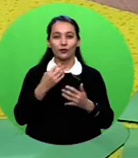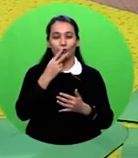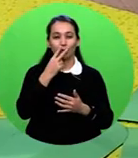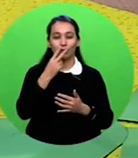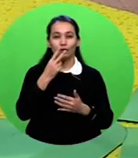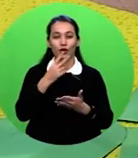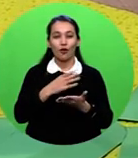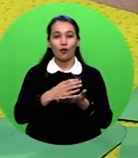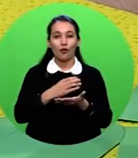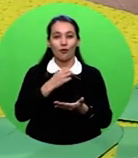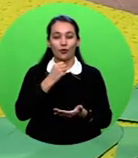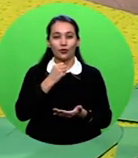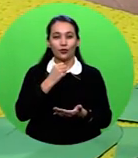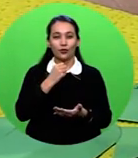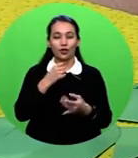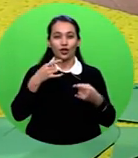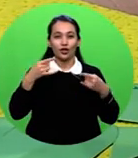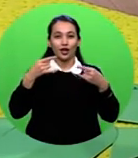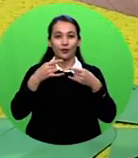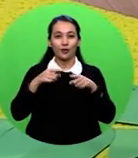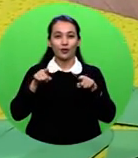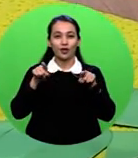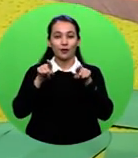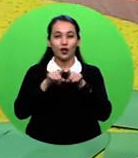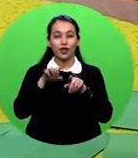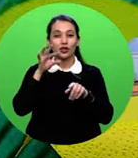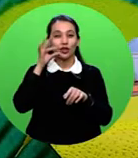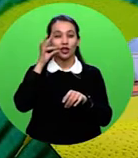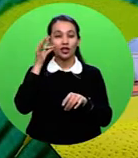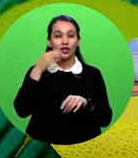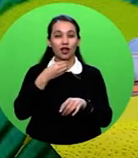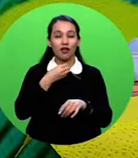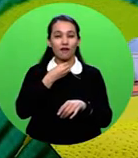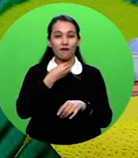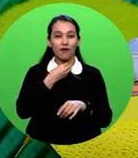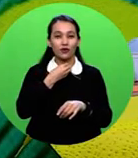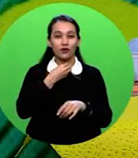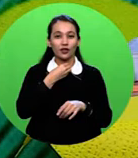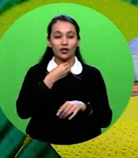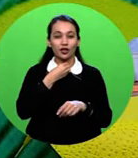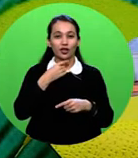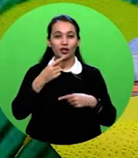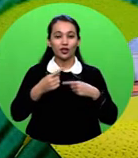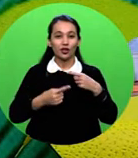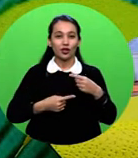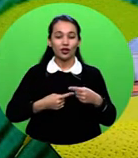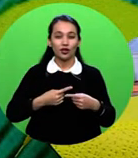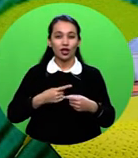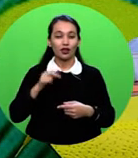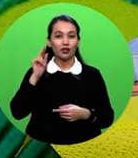hosil qilgan konusdan ekranda ko'rib turgan tulkicha shaklini